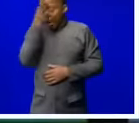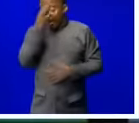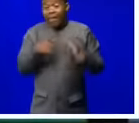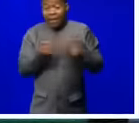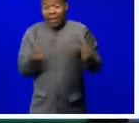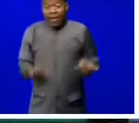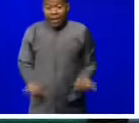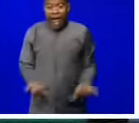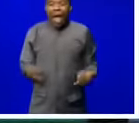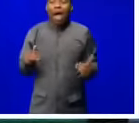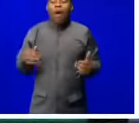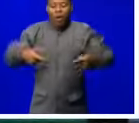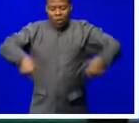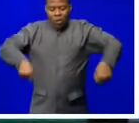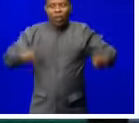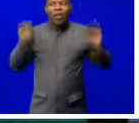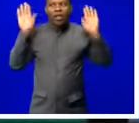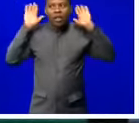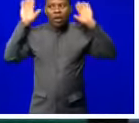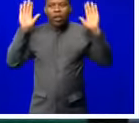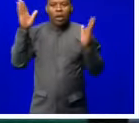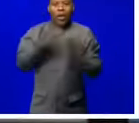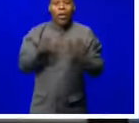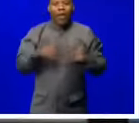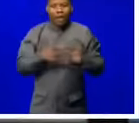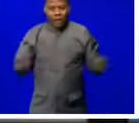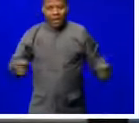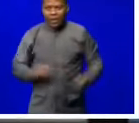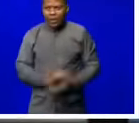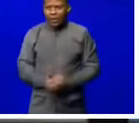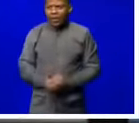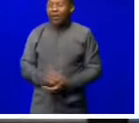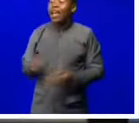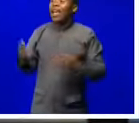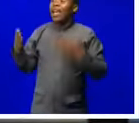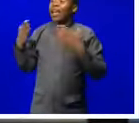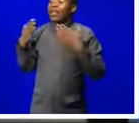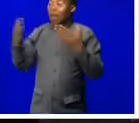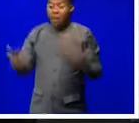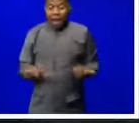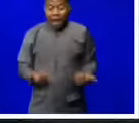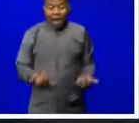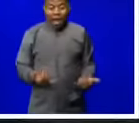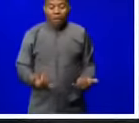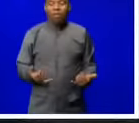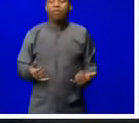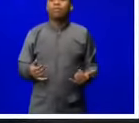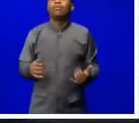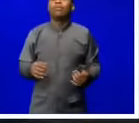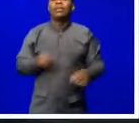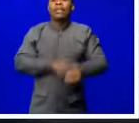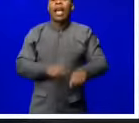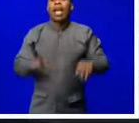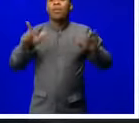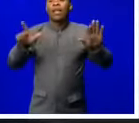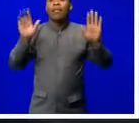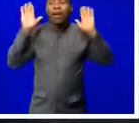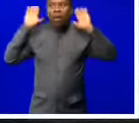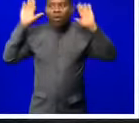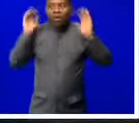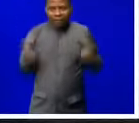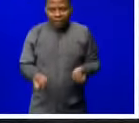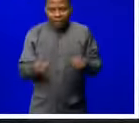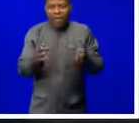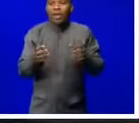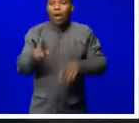kwana lomhle tingakolo bengophathele tona Tindzaba tetemidlalo namhla Asibonge Linda asiphethe emaswatla mahle telisuku ngekubuka tihloko tatu